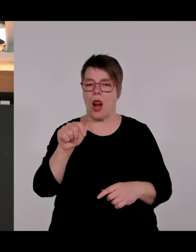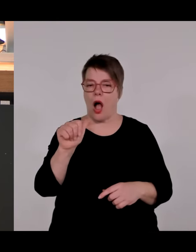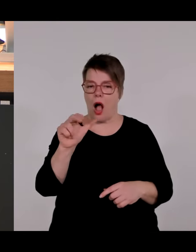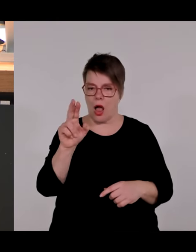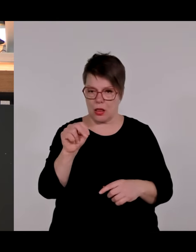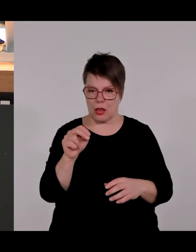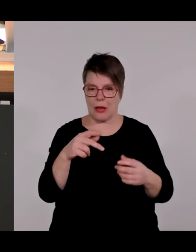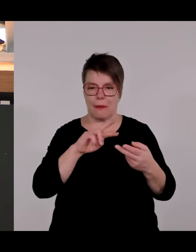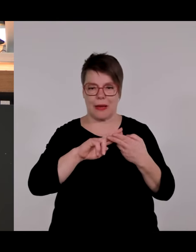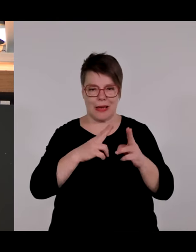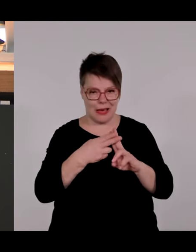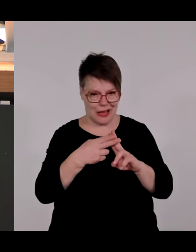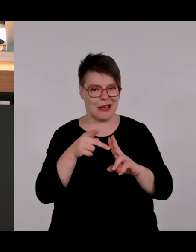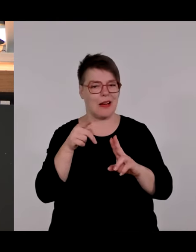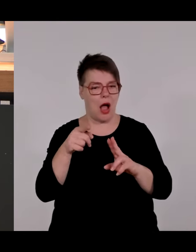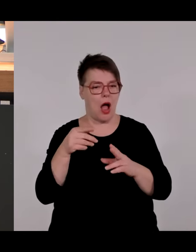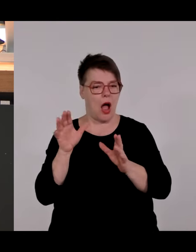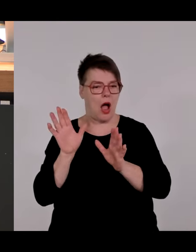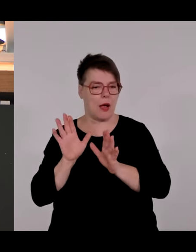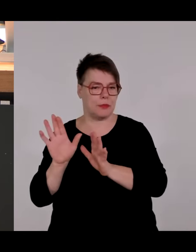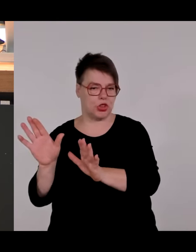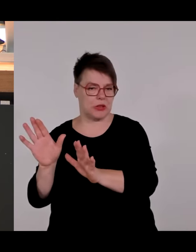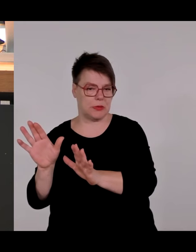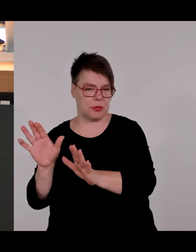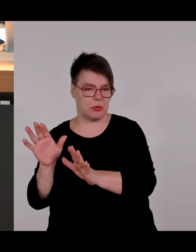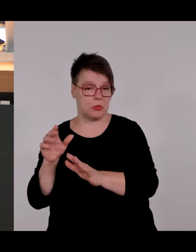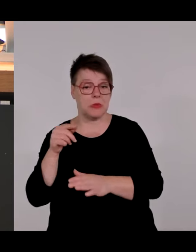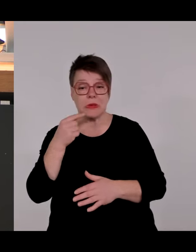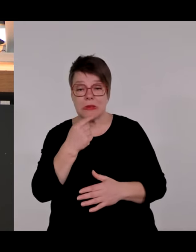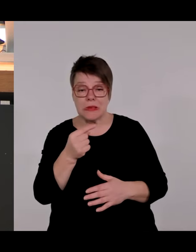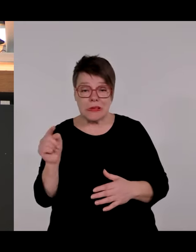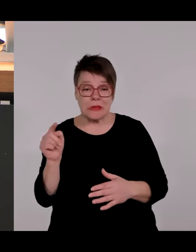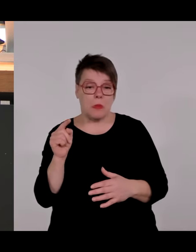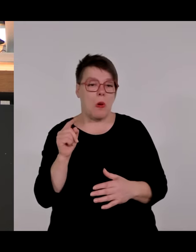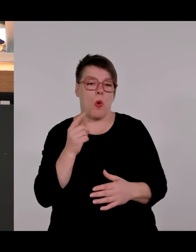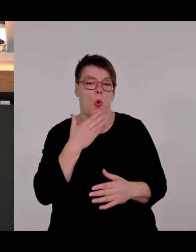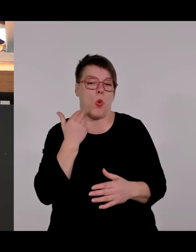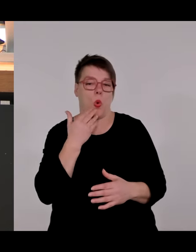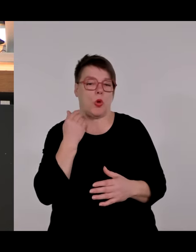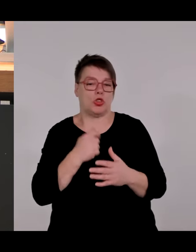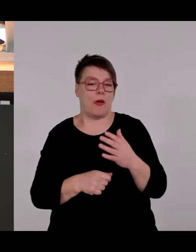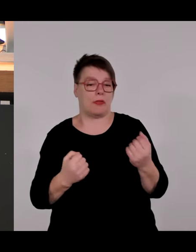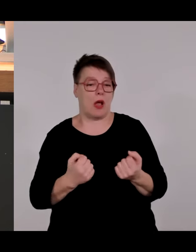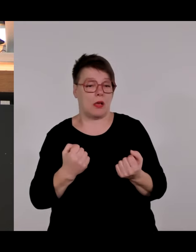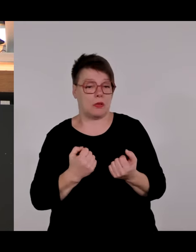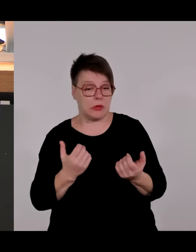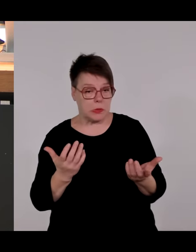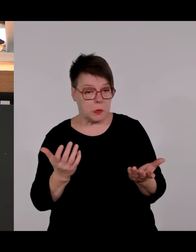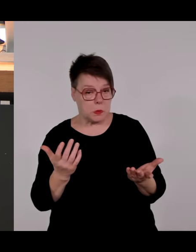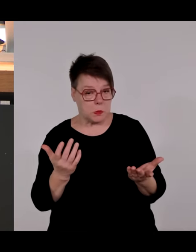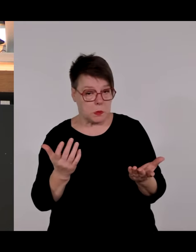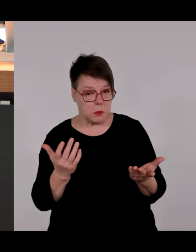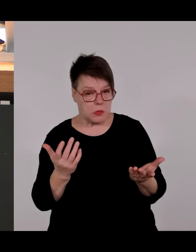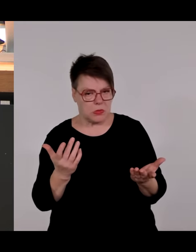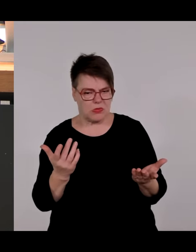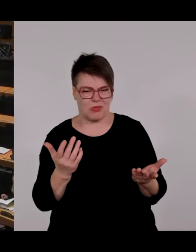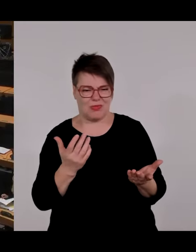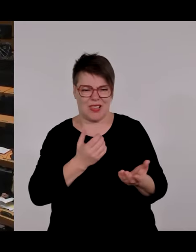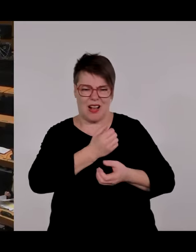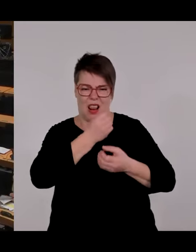von Populismus ist einer Volljuristin und einer Bundesinnenministerin absolut unwürdig, meine Damen und Herren.